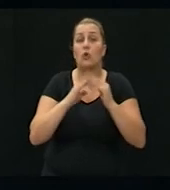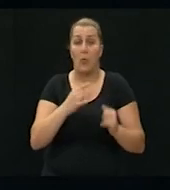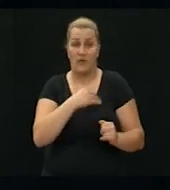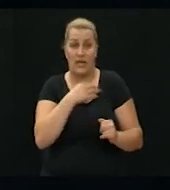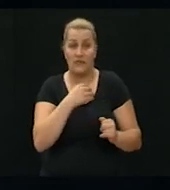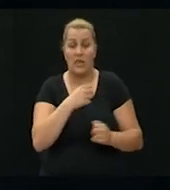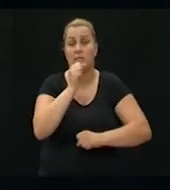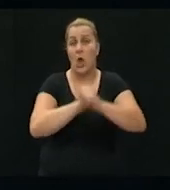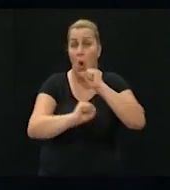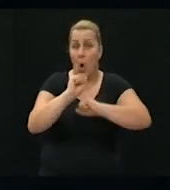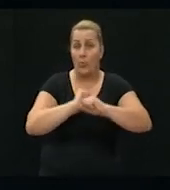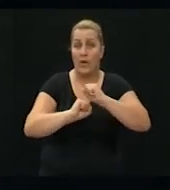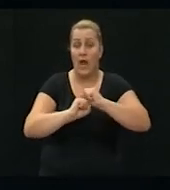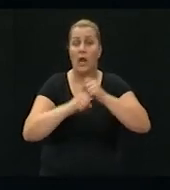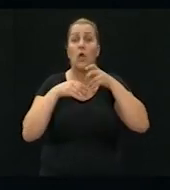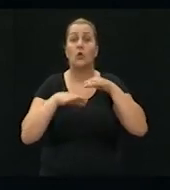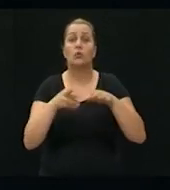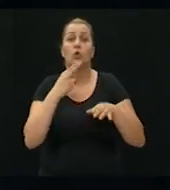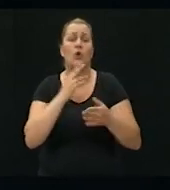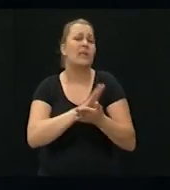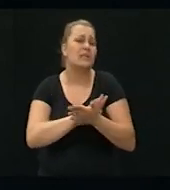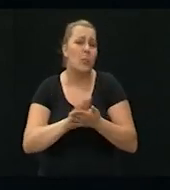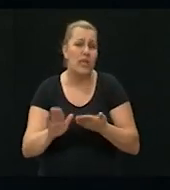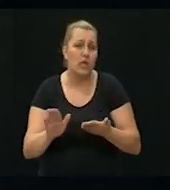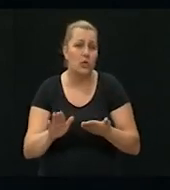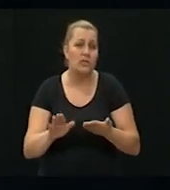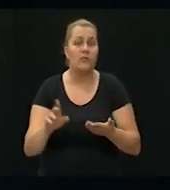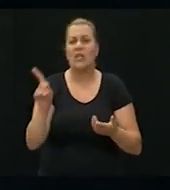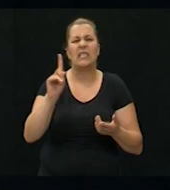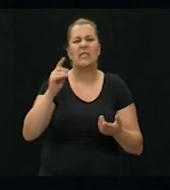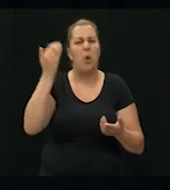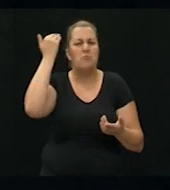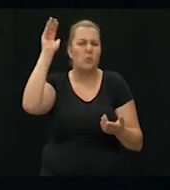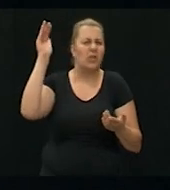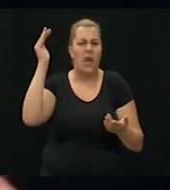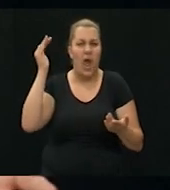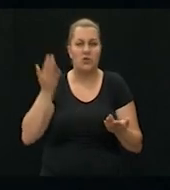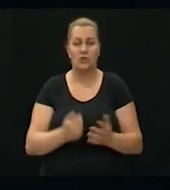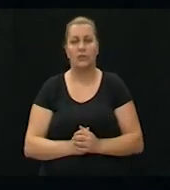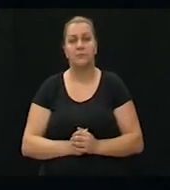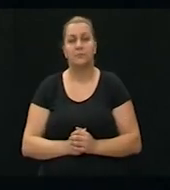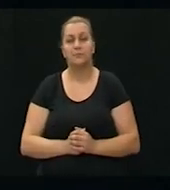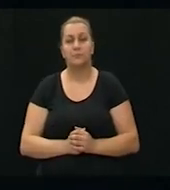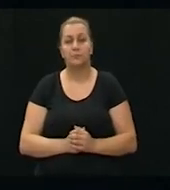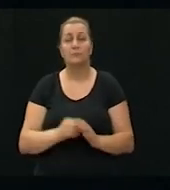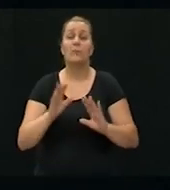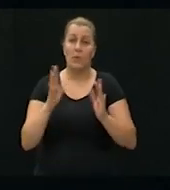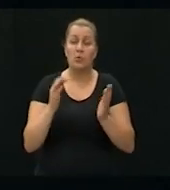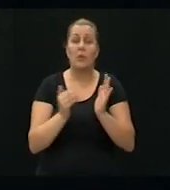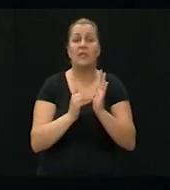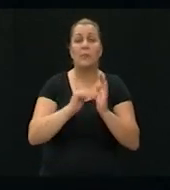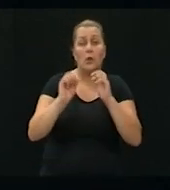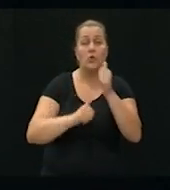domovine Hrvatske, obrane, ljudi smo koji smo jednostavni i nismo nikakvi mudrijaši. Evo, možda bi trebala